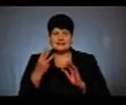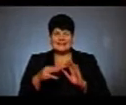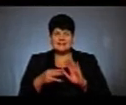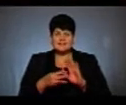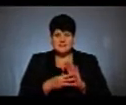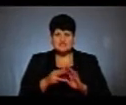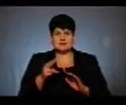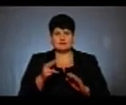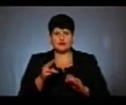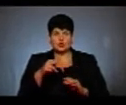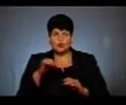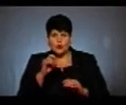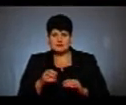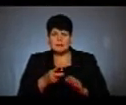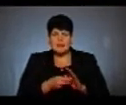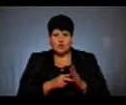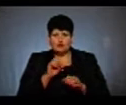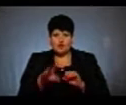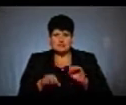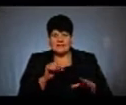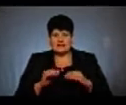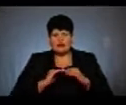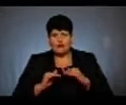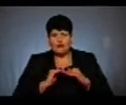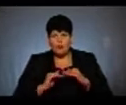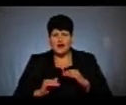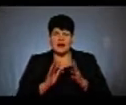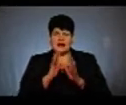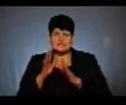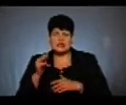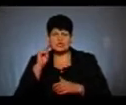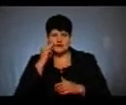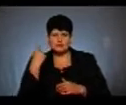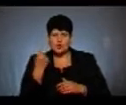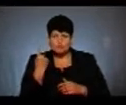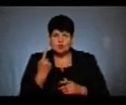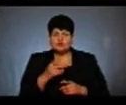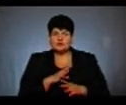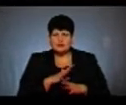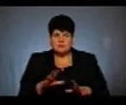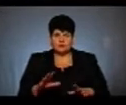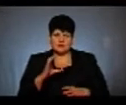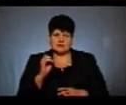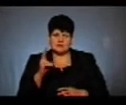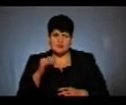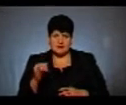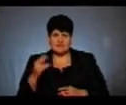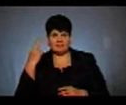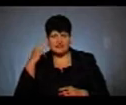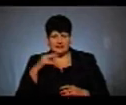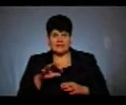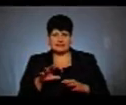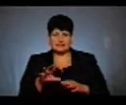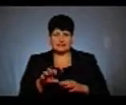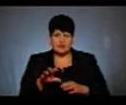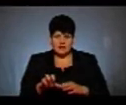«638 тисяч доз вакцин планують розкидати у полях та лісах Чернігівщини, аби попередити сказ у диких тварин. Оператор одного з